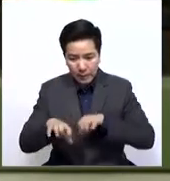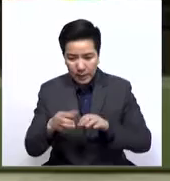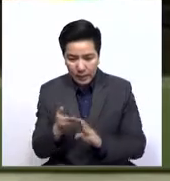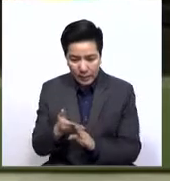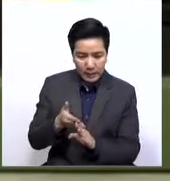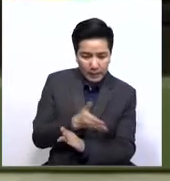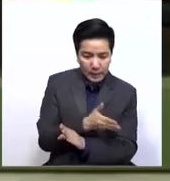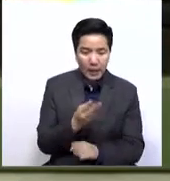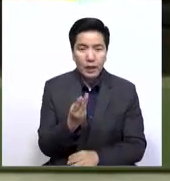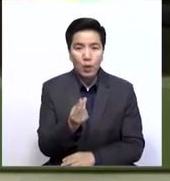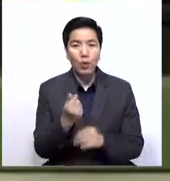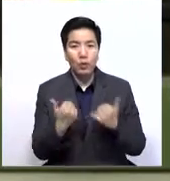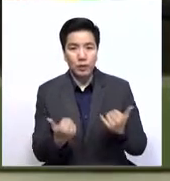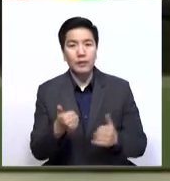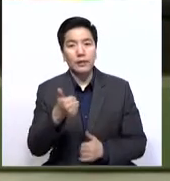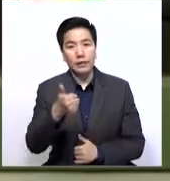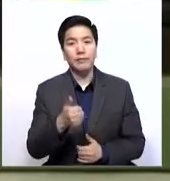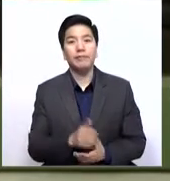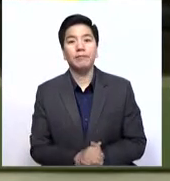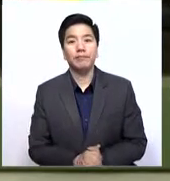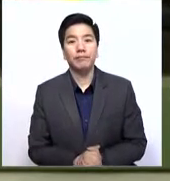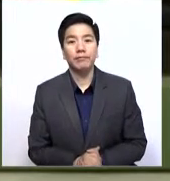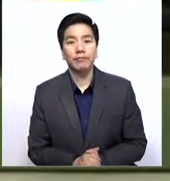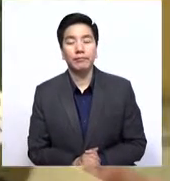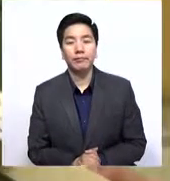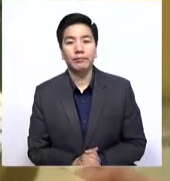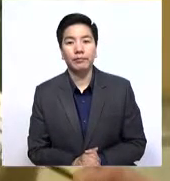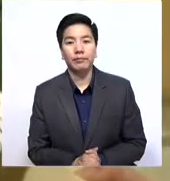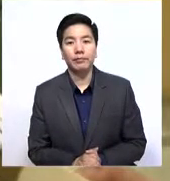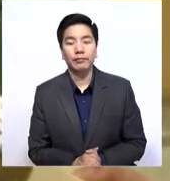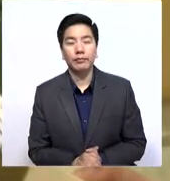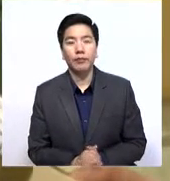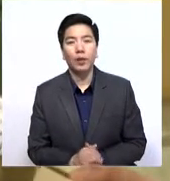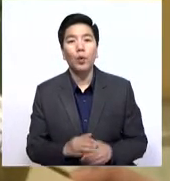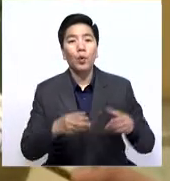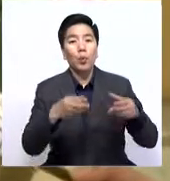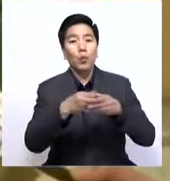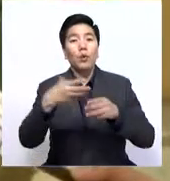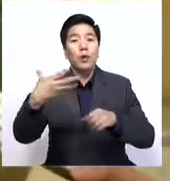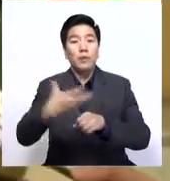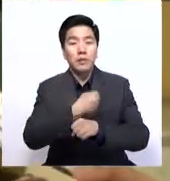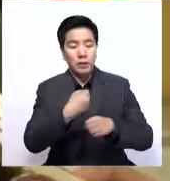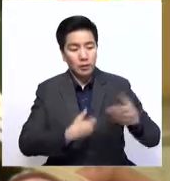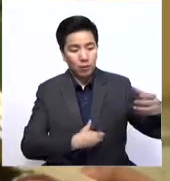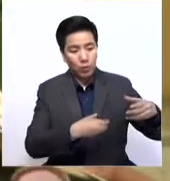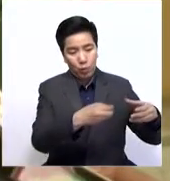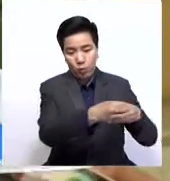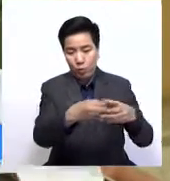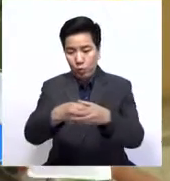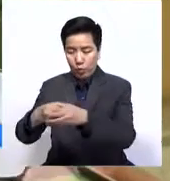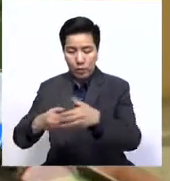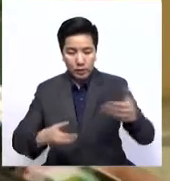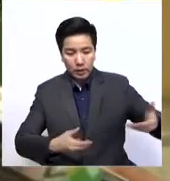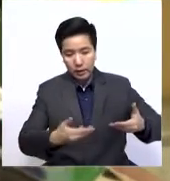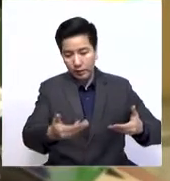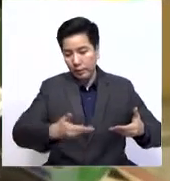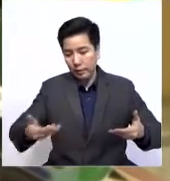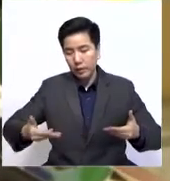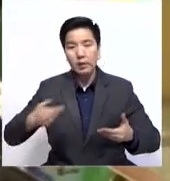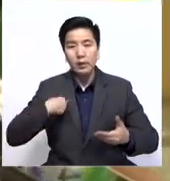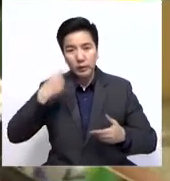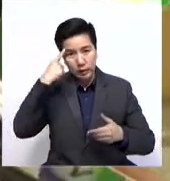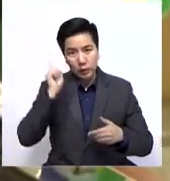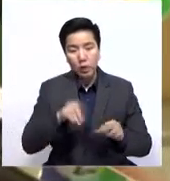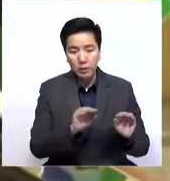ได้ลองฟังเสียงท่านโฆษกชี้แจงเรื่องนี้กันดูครับ การเชิญพรรคการเมืองมาพูดคุยก็อาจจะต้องขยับ